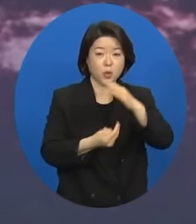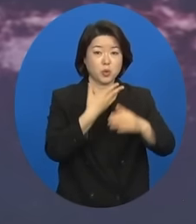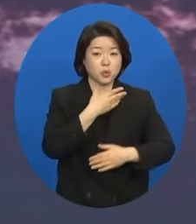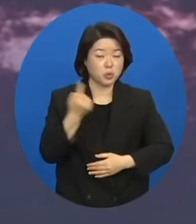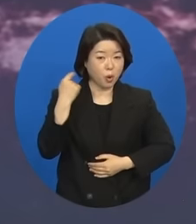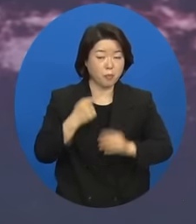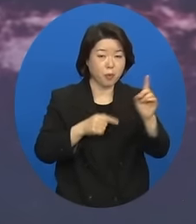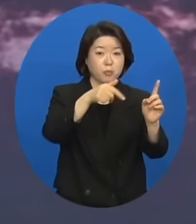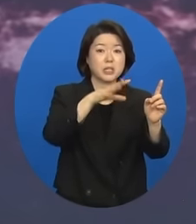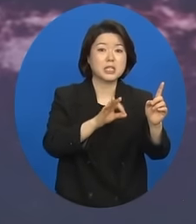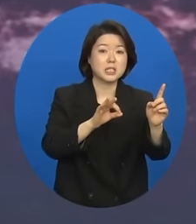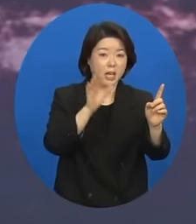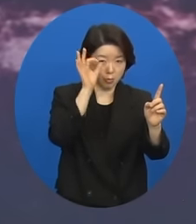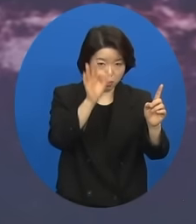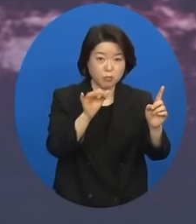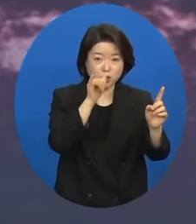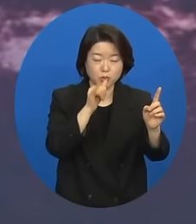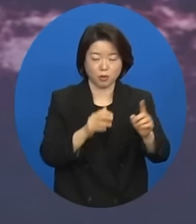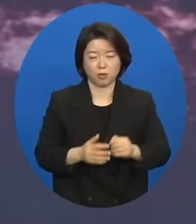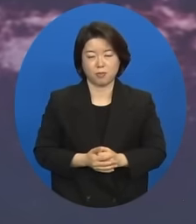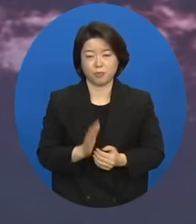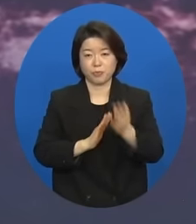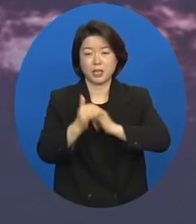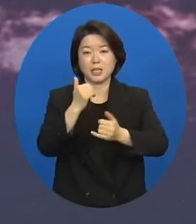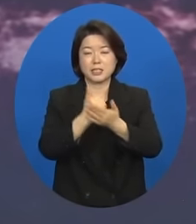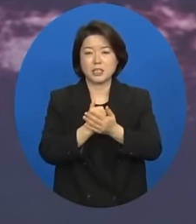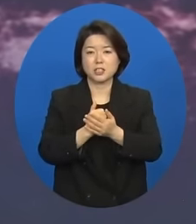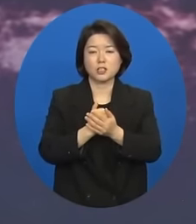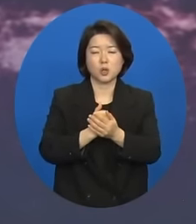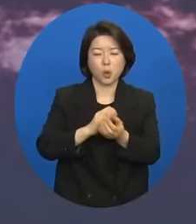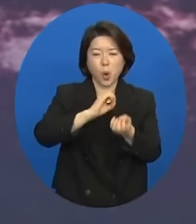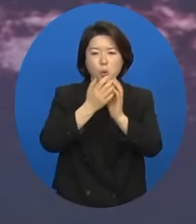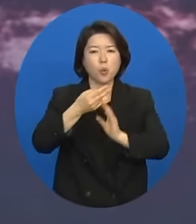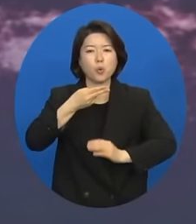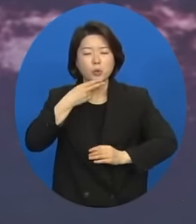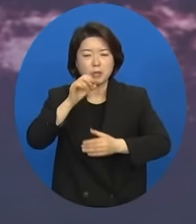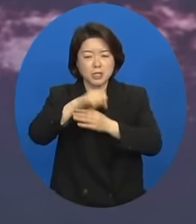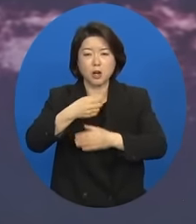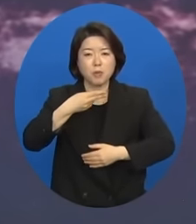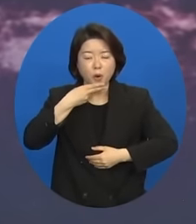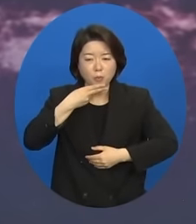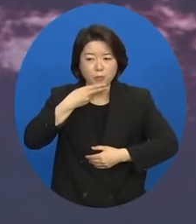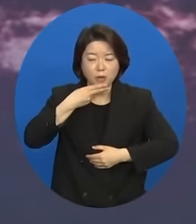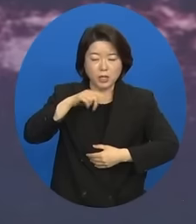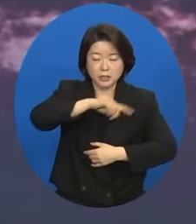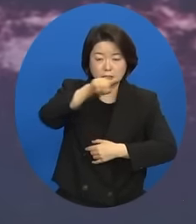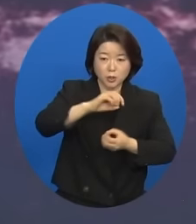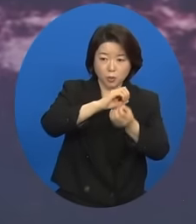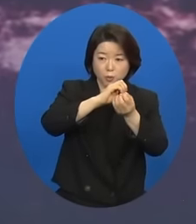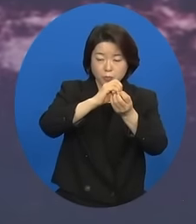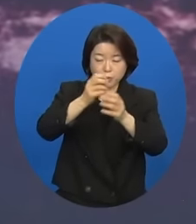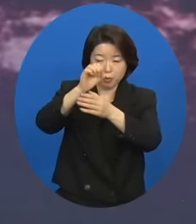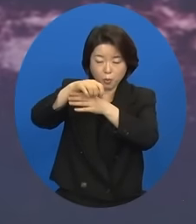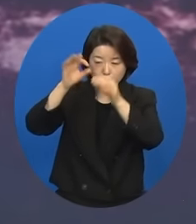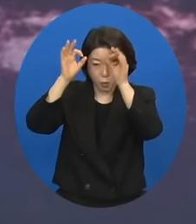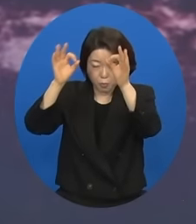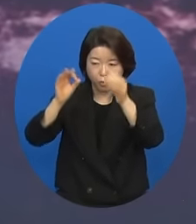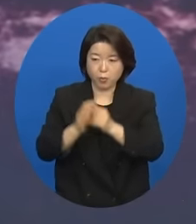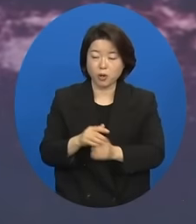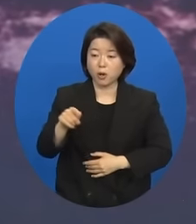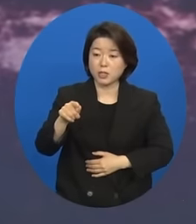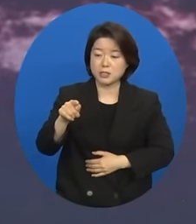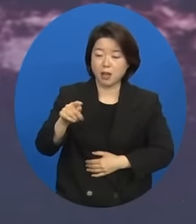기억나십니까 예수님께서 무아가 나무 아래 있었던 나다를 보시고 참 귀하다